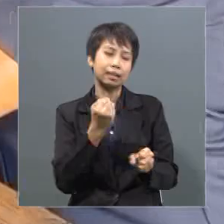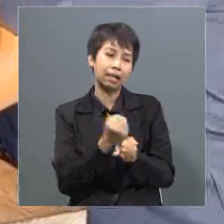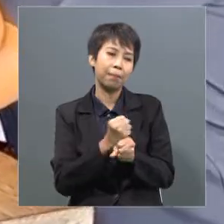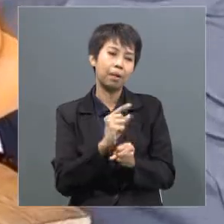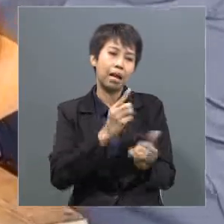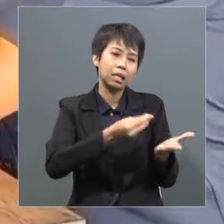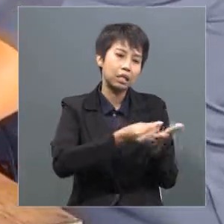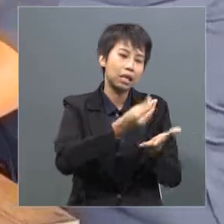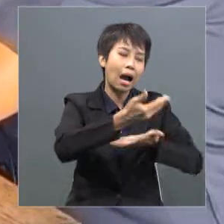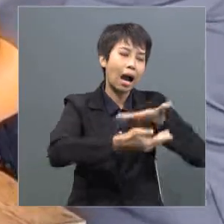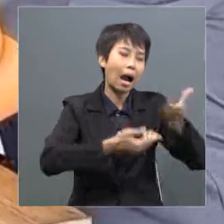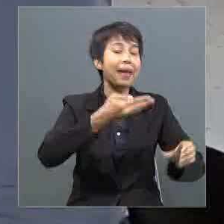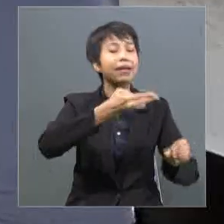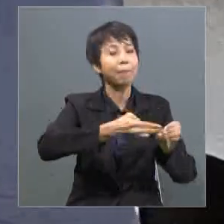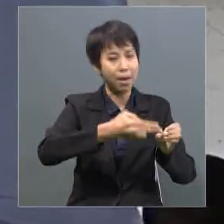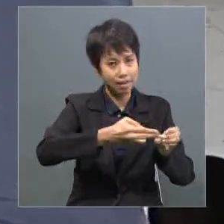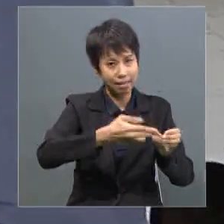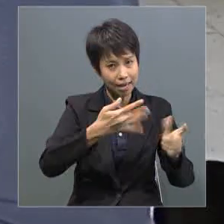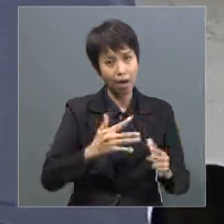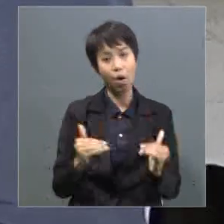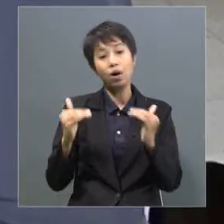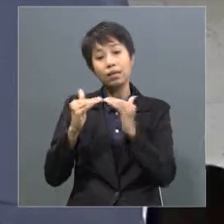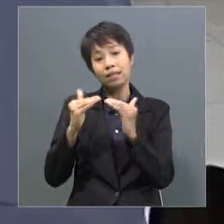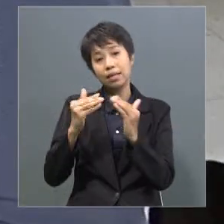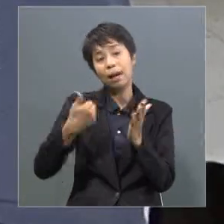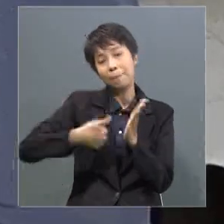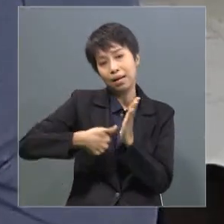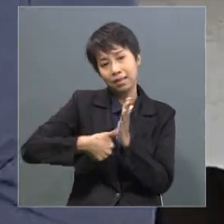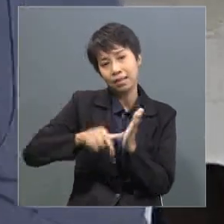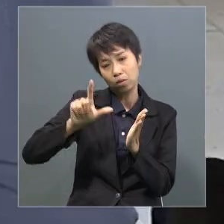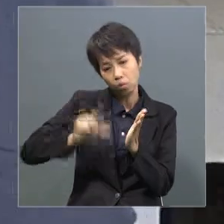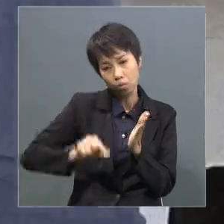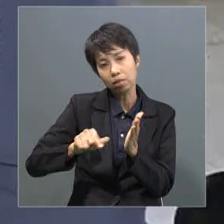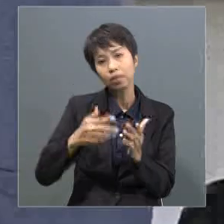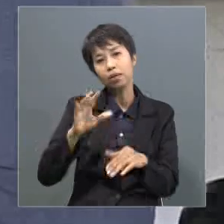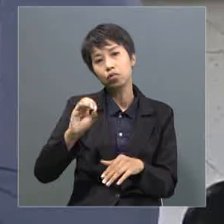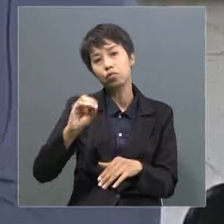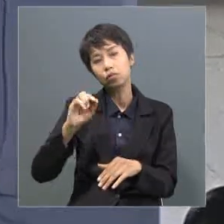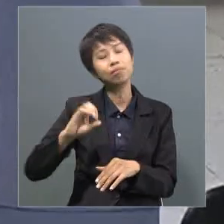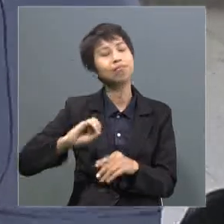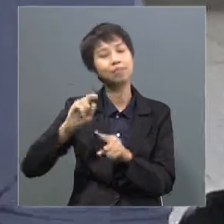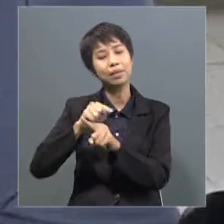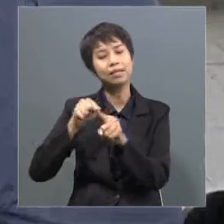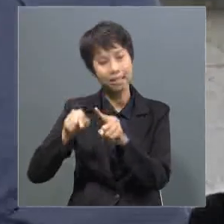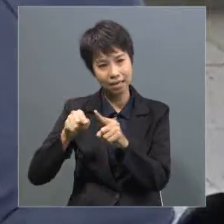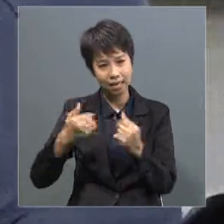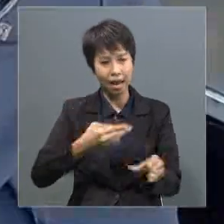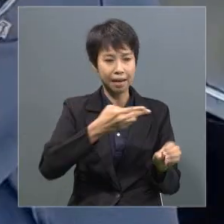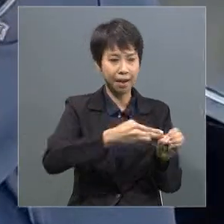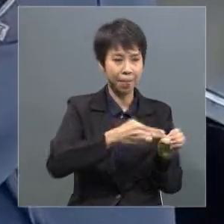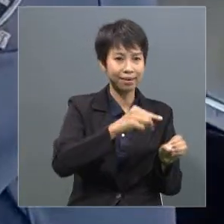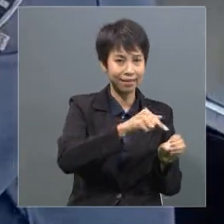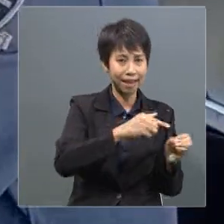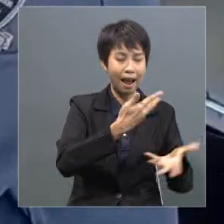การซื้อขายน้ำมันแล้วก็จะได้รับสิทธิ์เสียภาษีมูลค่าเพิ่มในอัตราเนี่ยก็คือร้อยละ0หรือ 0% ค่ะทำให้ราคาน้ำมันที่ขาย